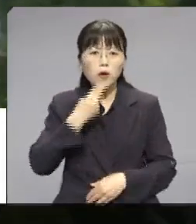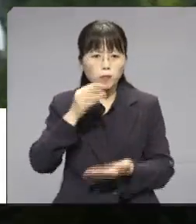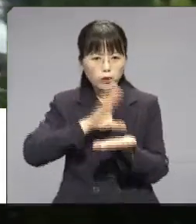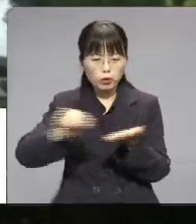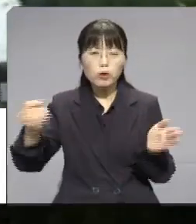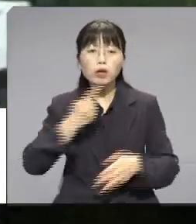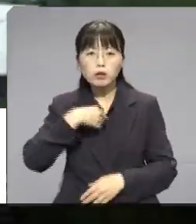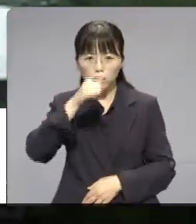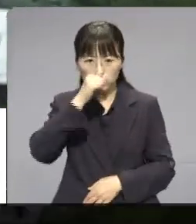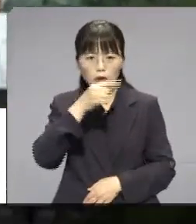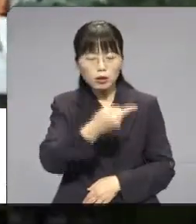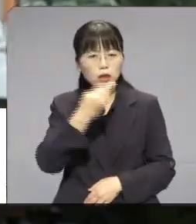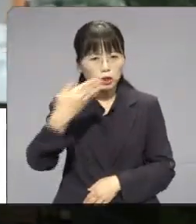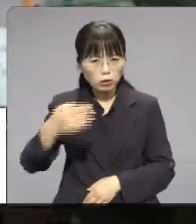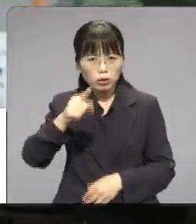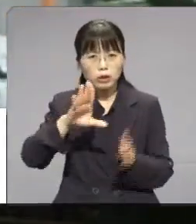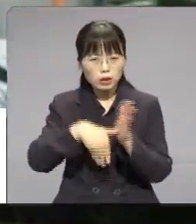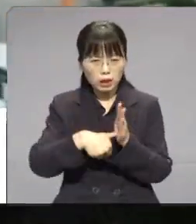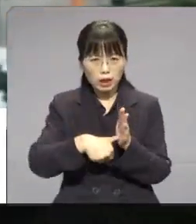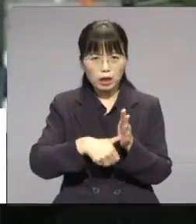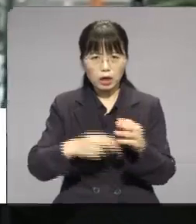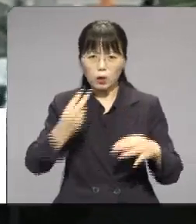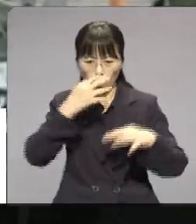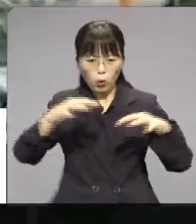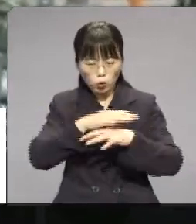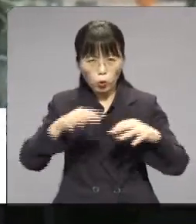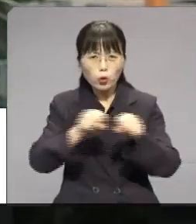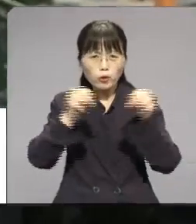통과했습니다. 소방당국은 당시 흑성역 공조